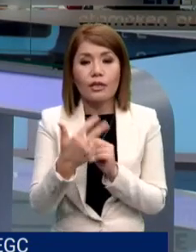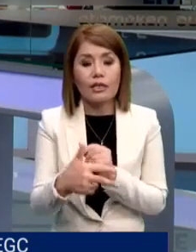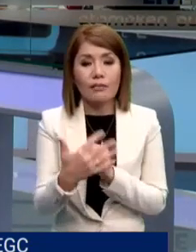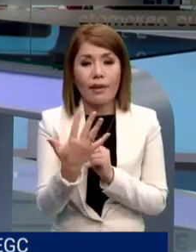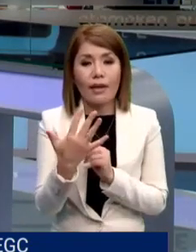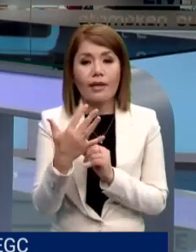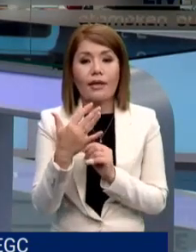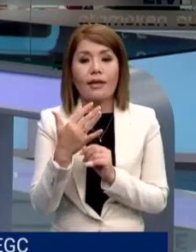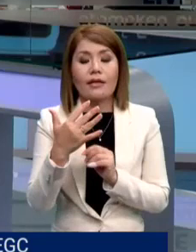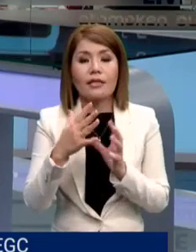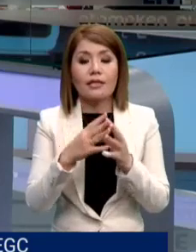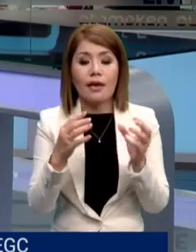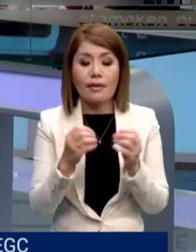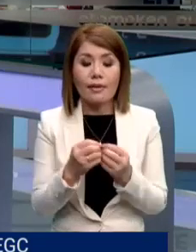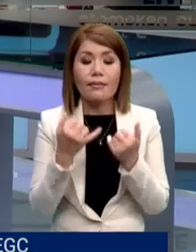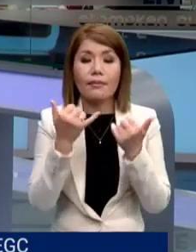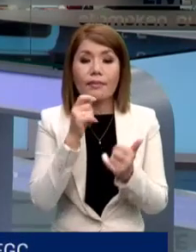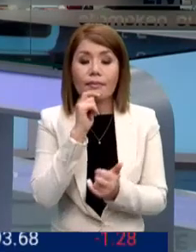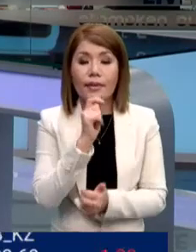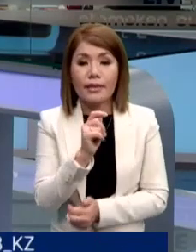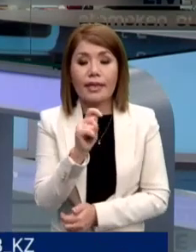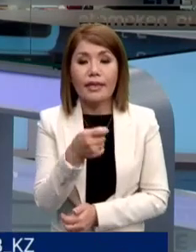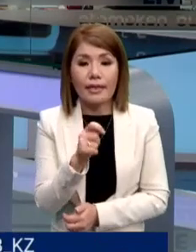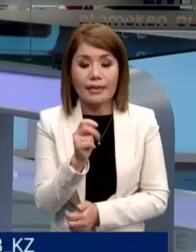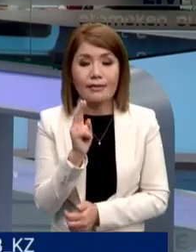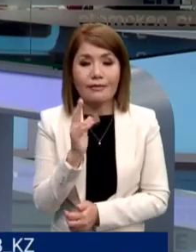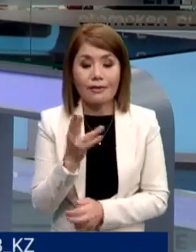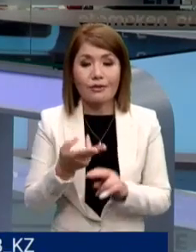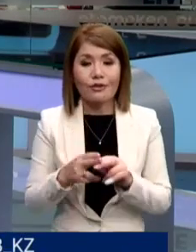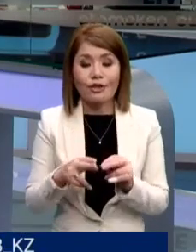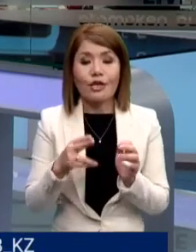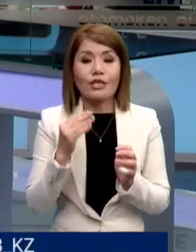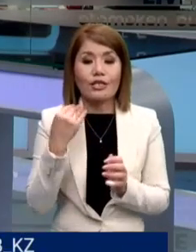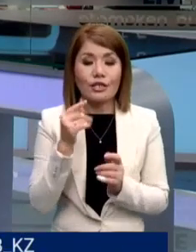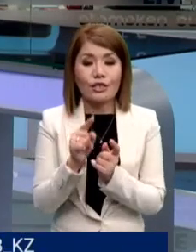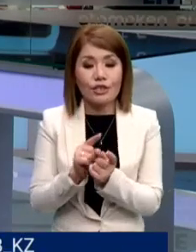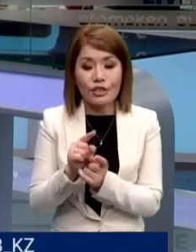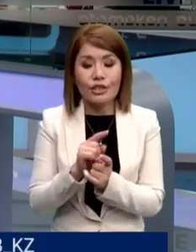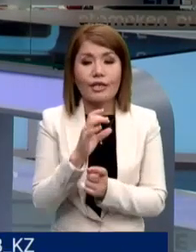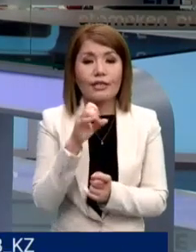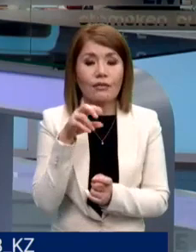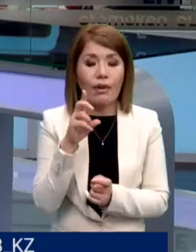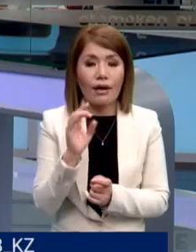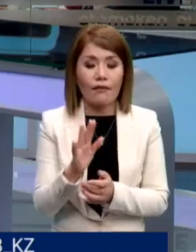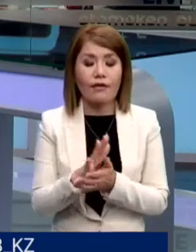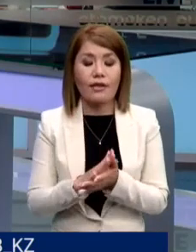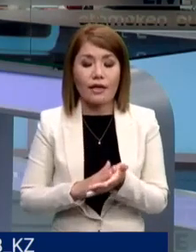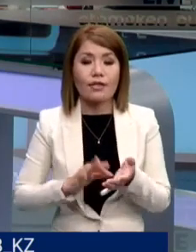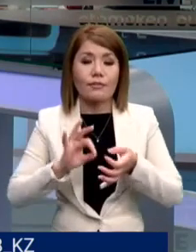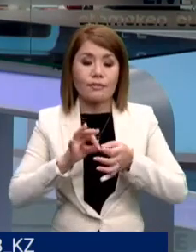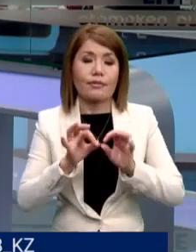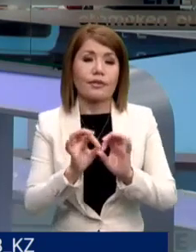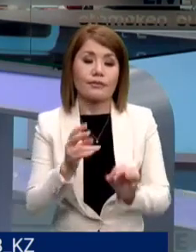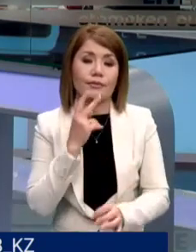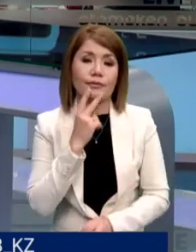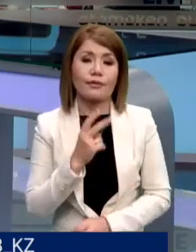пәтер кілтін табыстады. Құрметке лайық шара Қарағанды, Балқаш, Жезқазған, Сәтбаев қалаларында өтті. Толығырақ Айман Сағатайдың